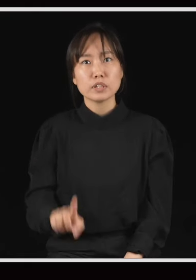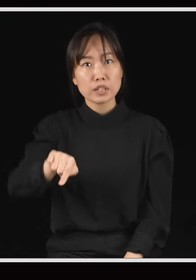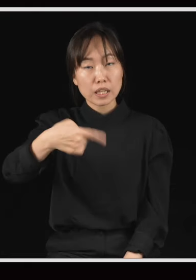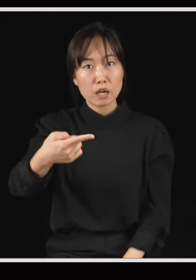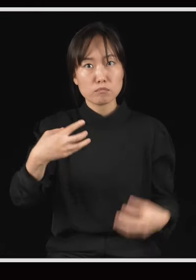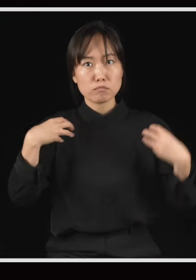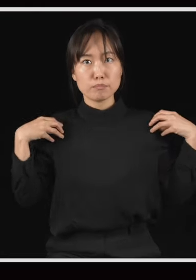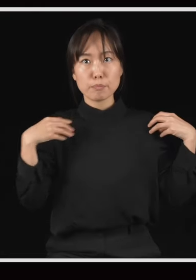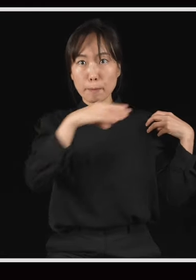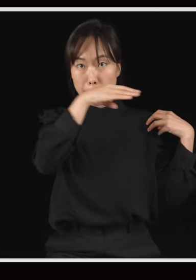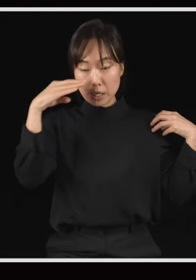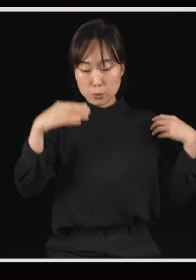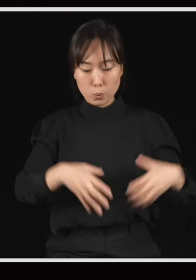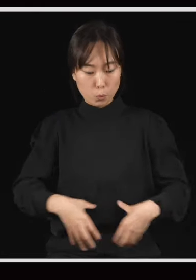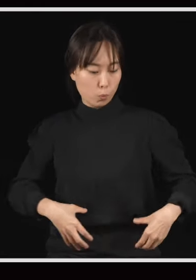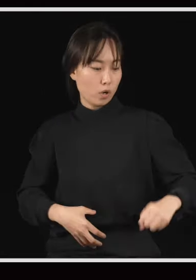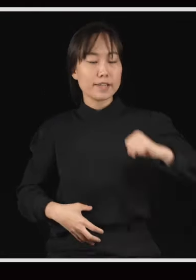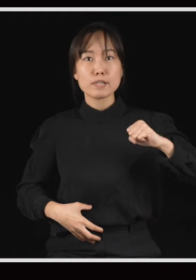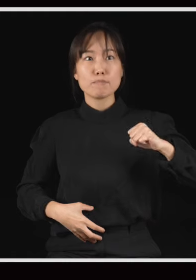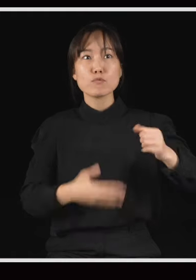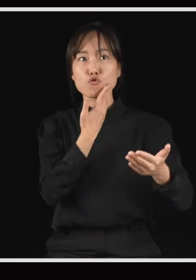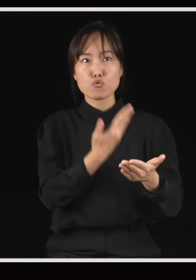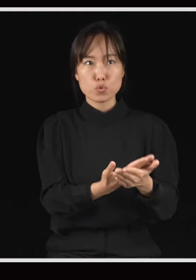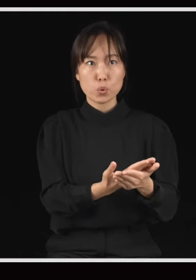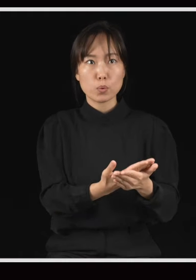그 다음에 기본이 되는 것은 자세와 코어입니다.